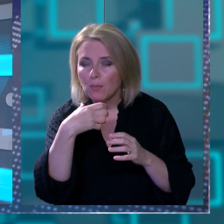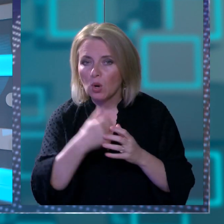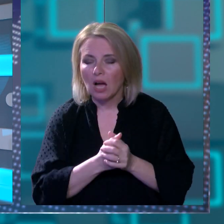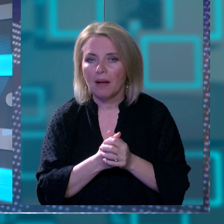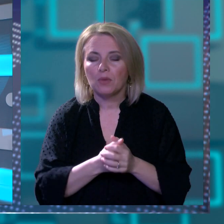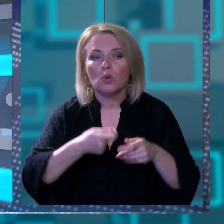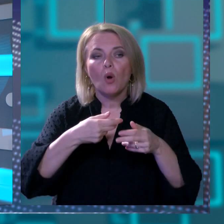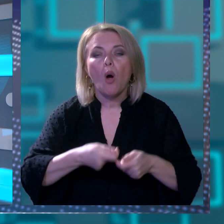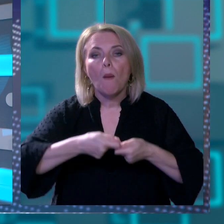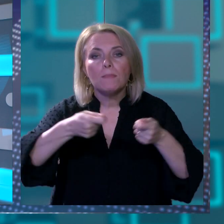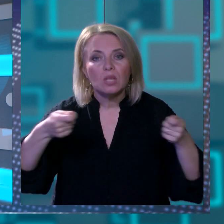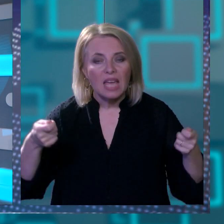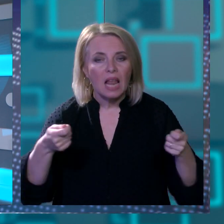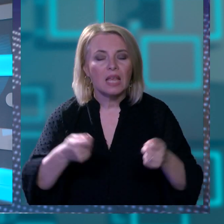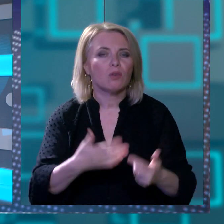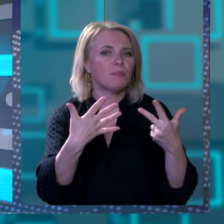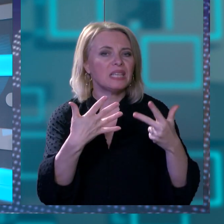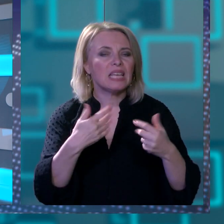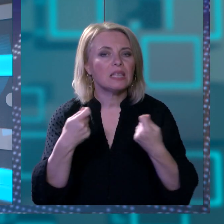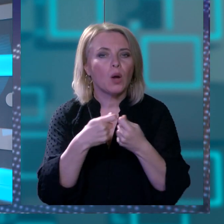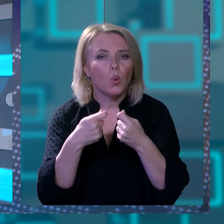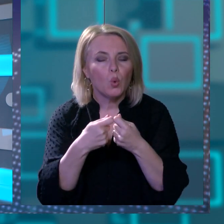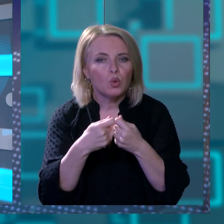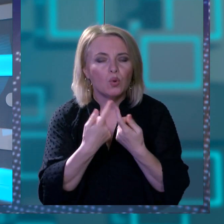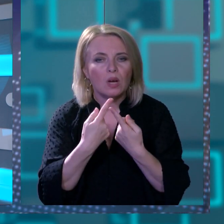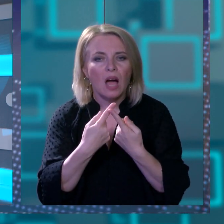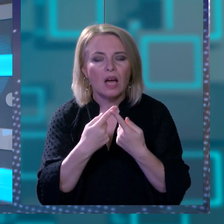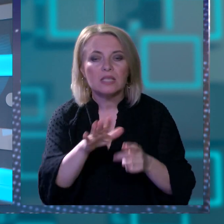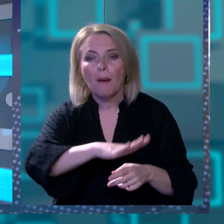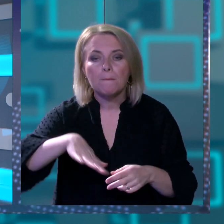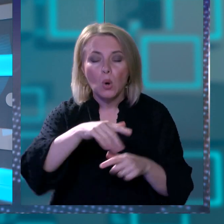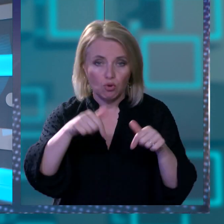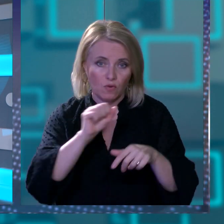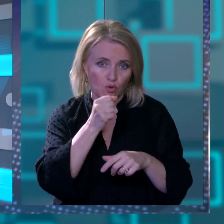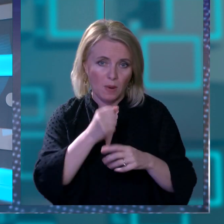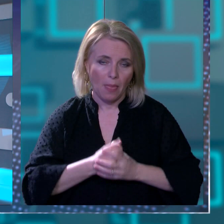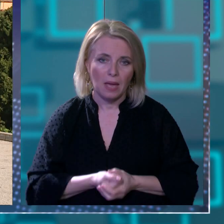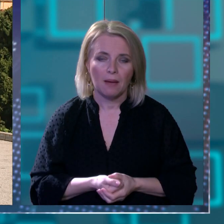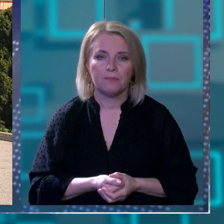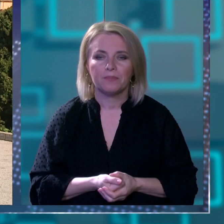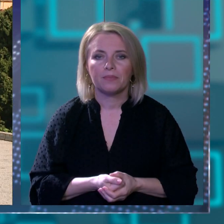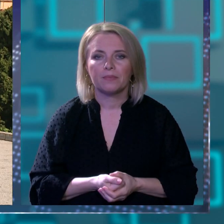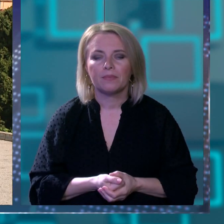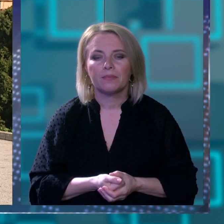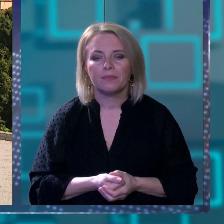ruke 80 udruga i zdravstvenih ustanova s područja cijele Dubrovačko-neretvanske županije.